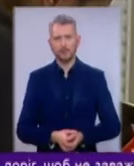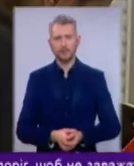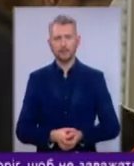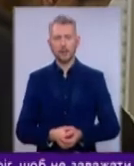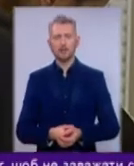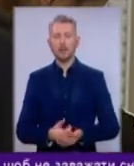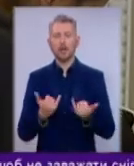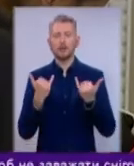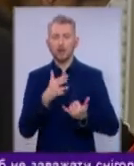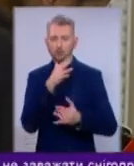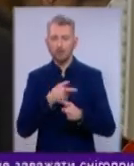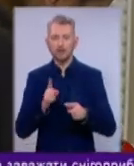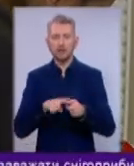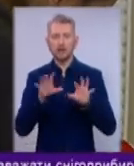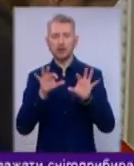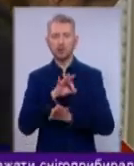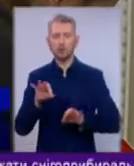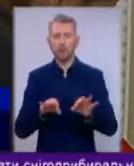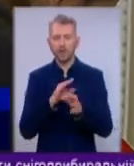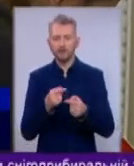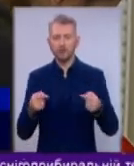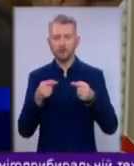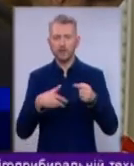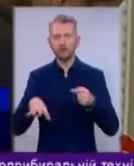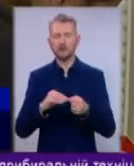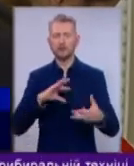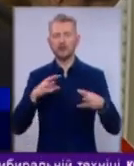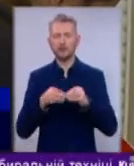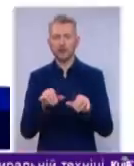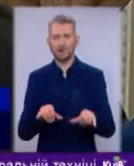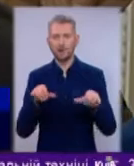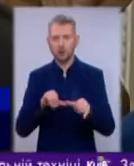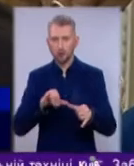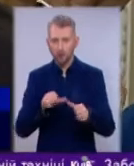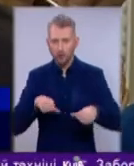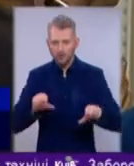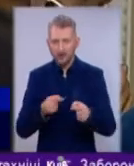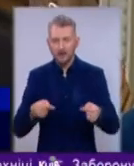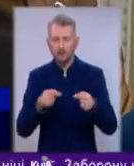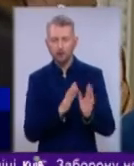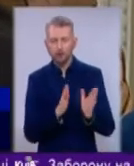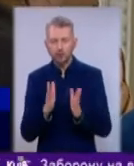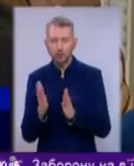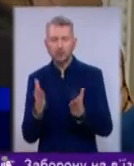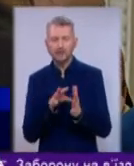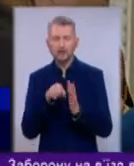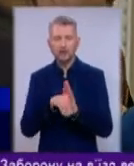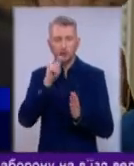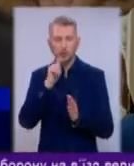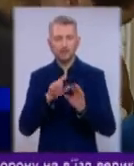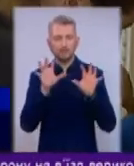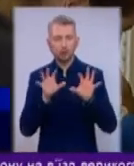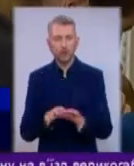На даний момент цей законопроект відповідає всім висновкам Венеційської комісії. Згідно з процедурами, які закладені українським